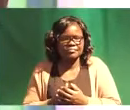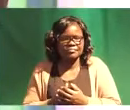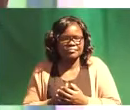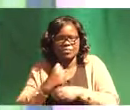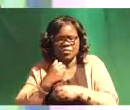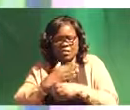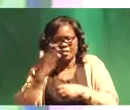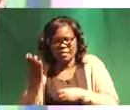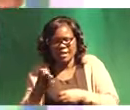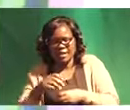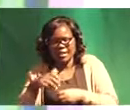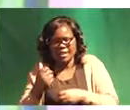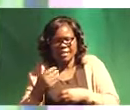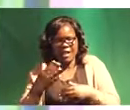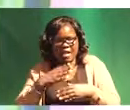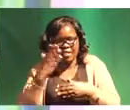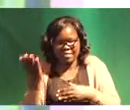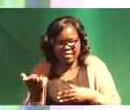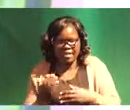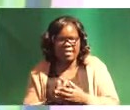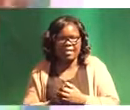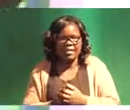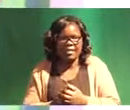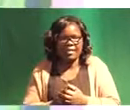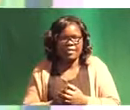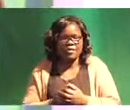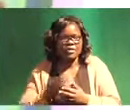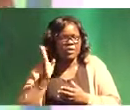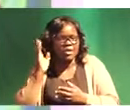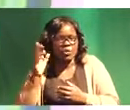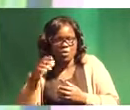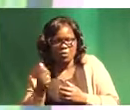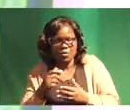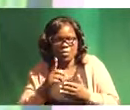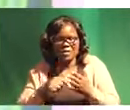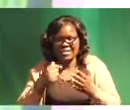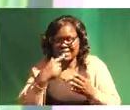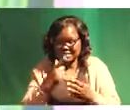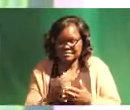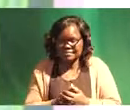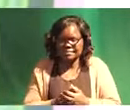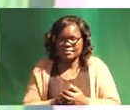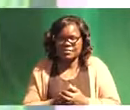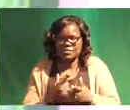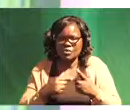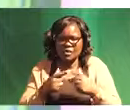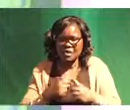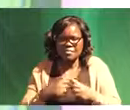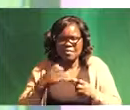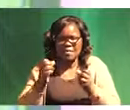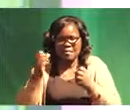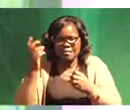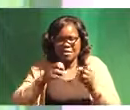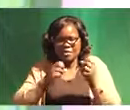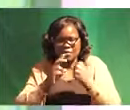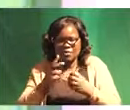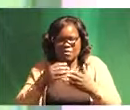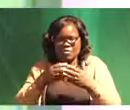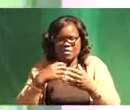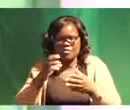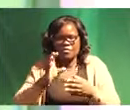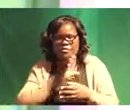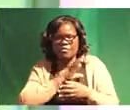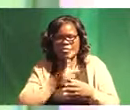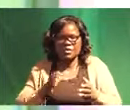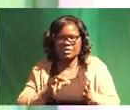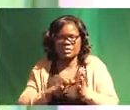hapa na wale wengine wote, wasikie vizuri vile nimesema. nitarudi hapa December kabla ya Christmas